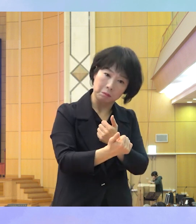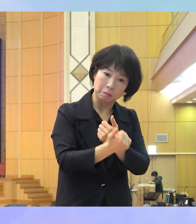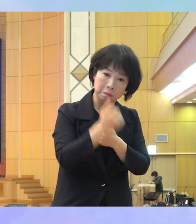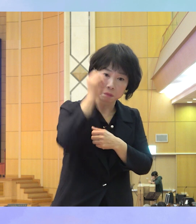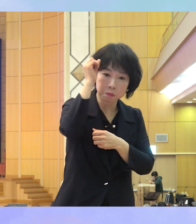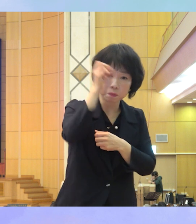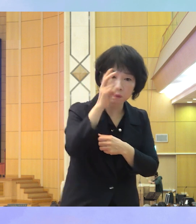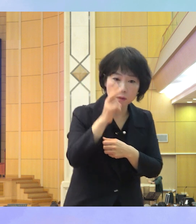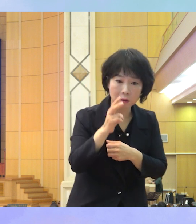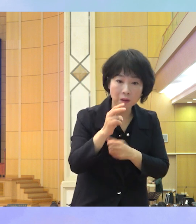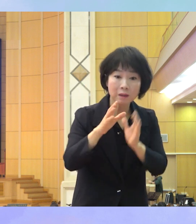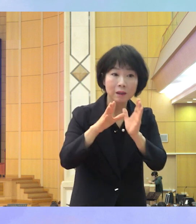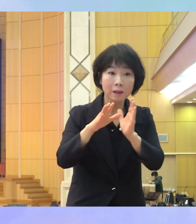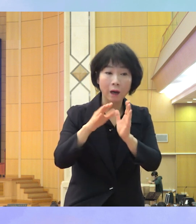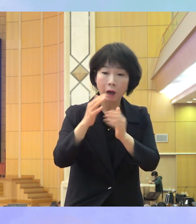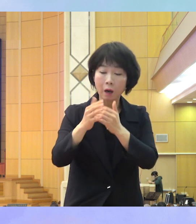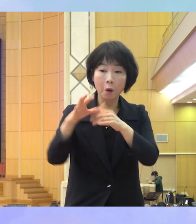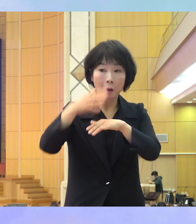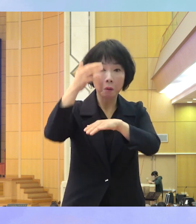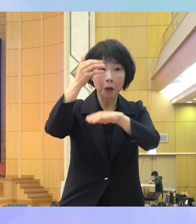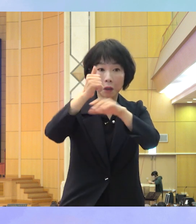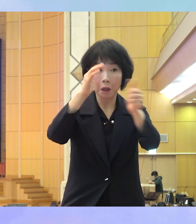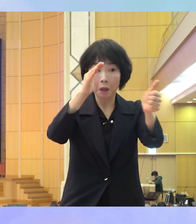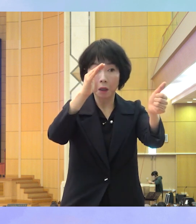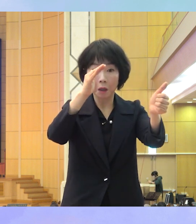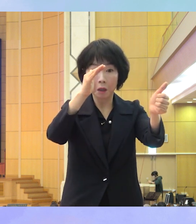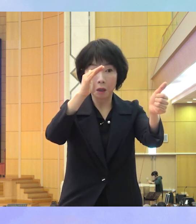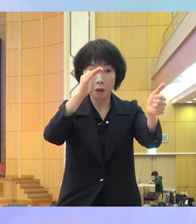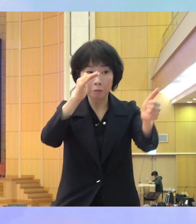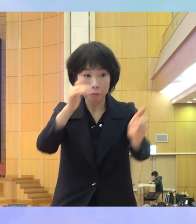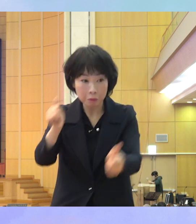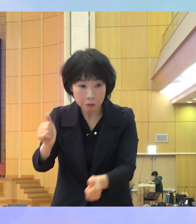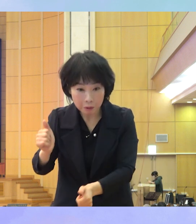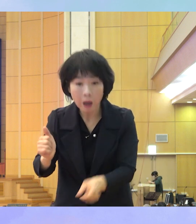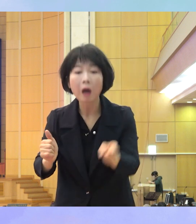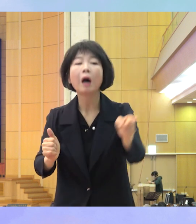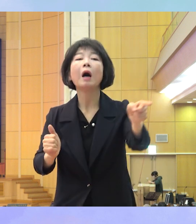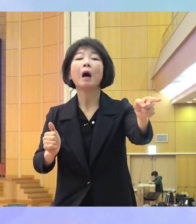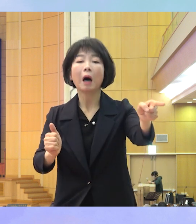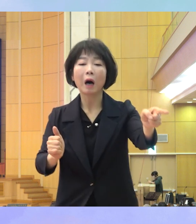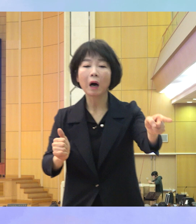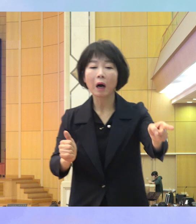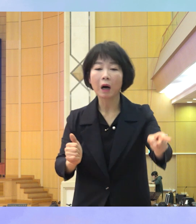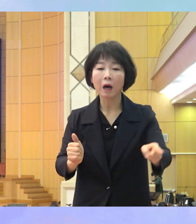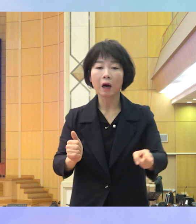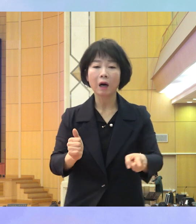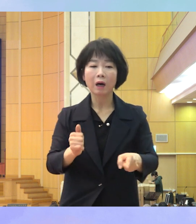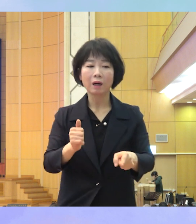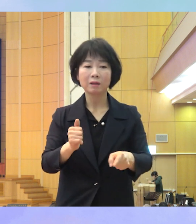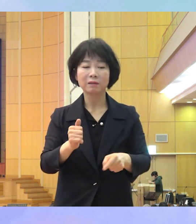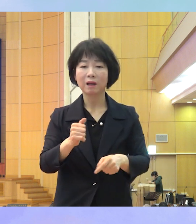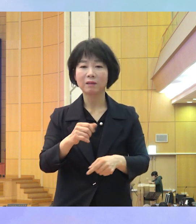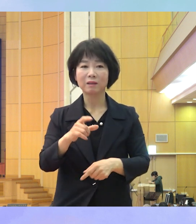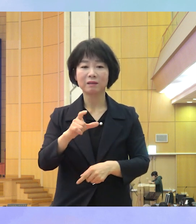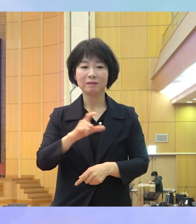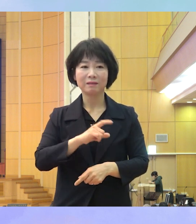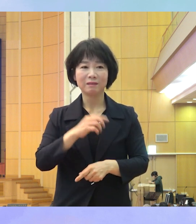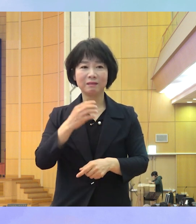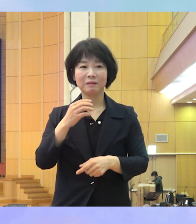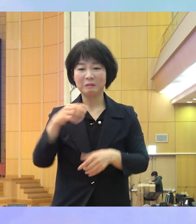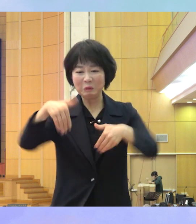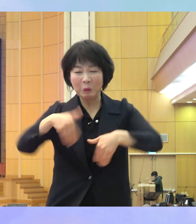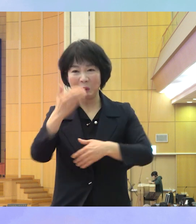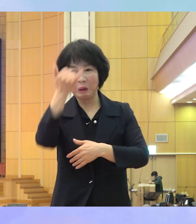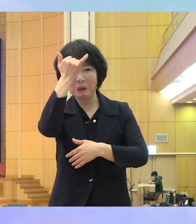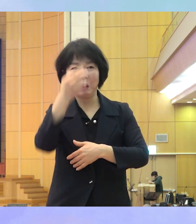그래서 그때부터 그는 어이란 들고, 날 보고 임금이 어이하라고 그러는구나.